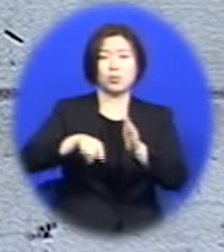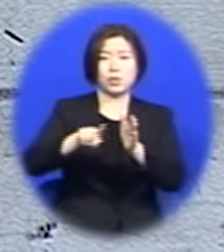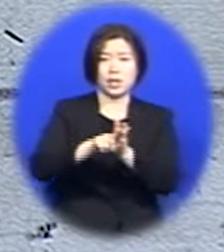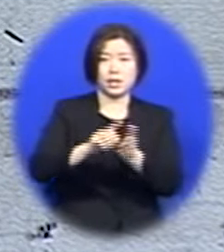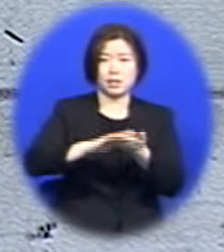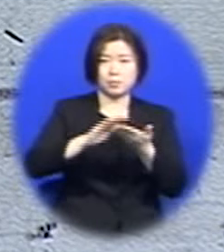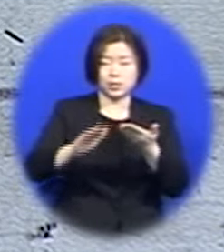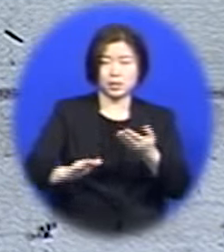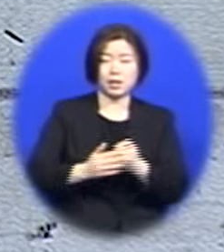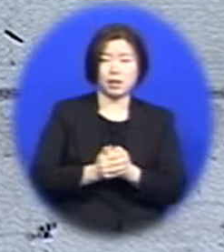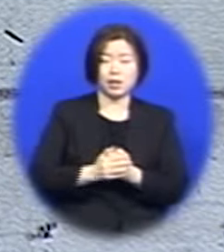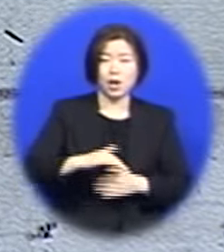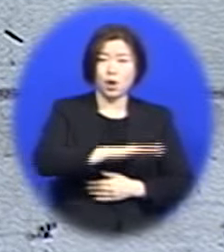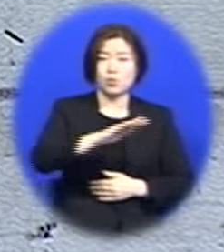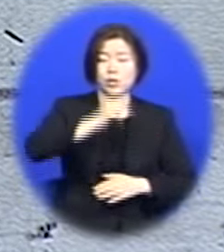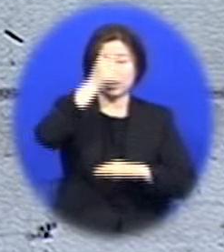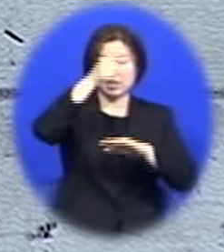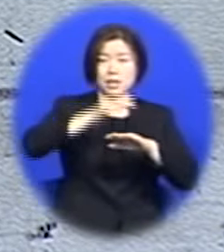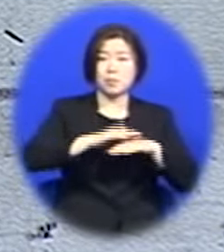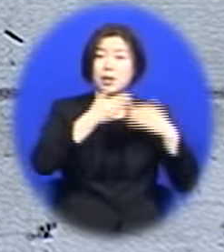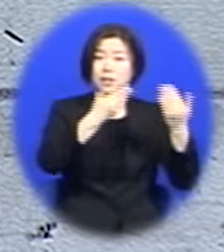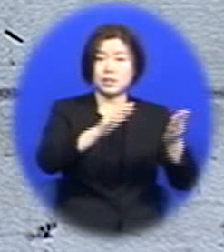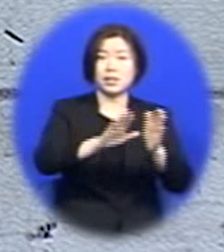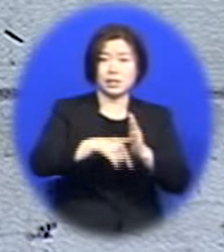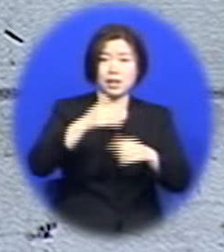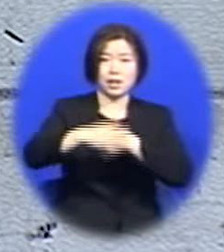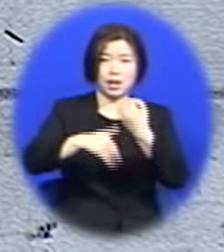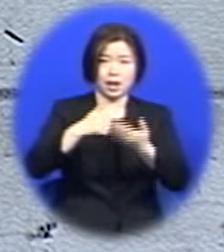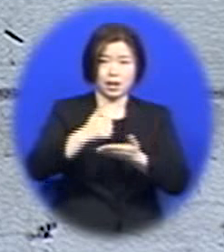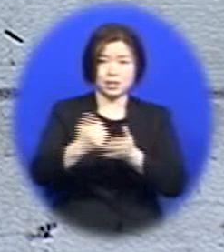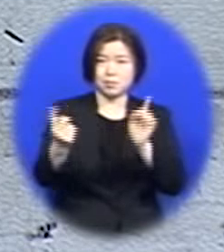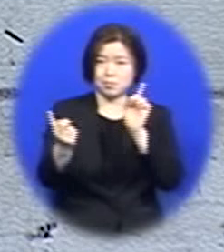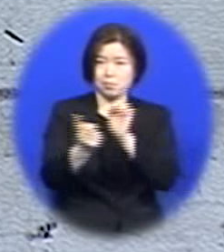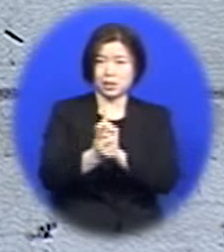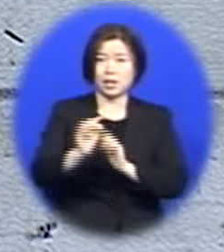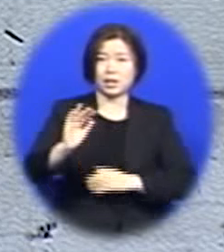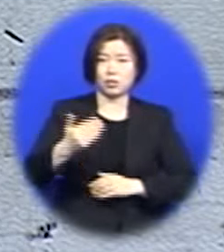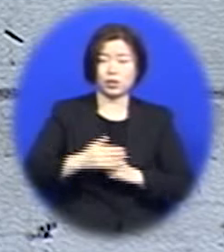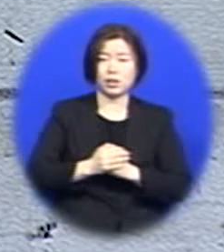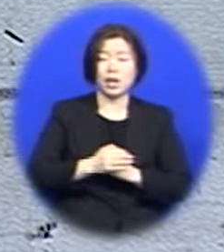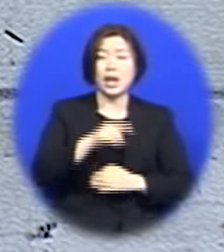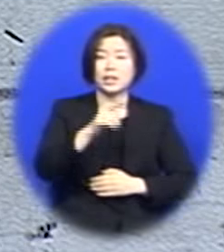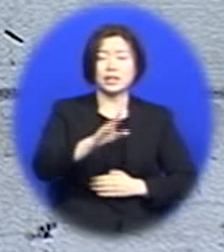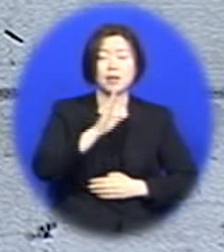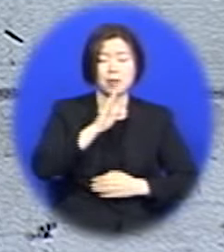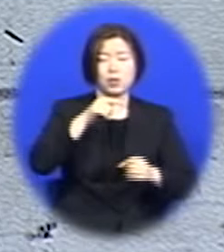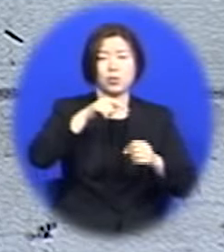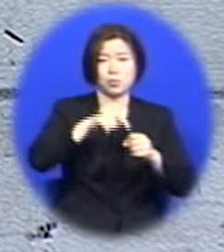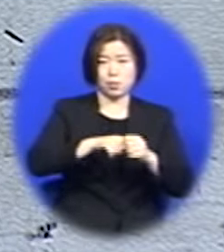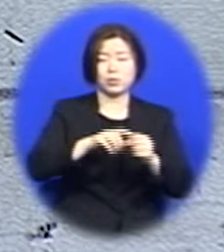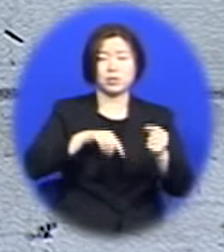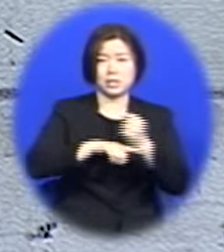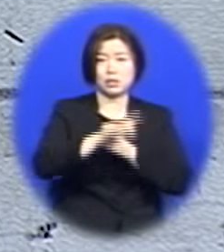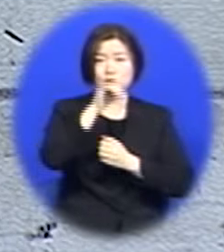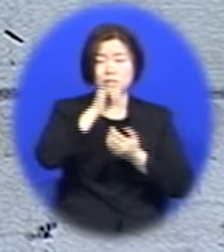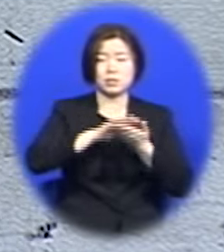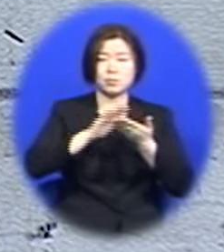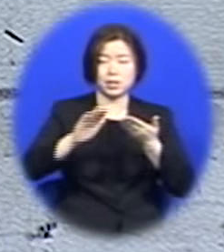때 하나님을 만나게 됩니다. 바로 그게 이유지요. 예배를 하게 하시는